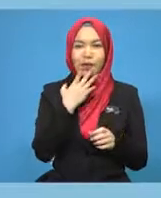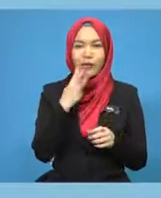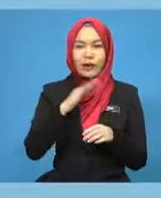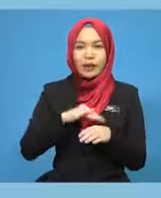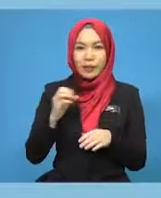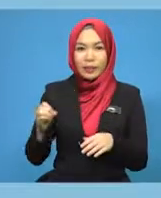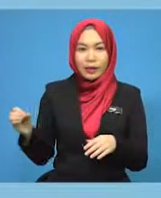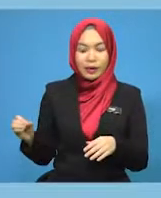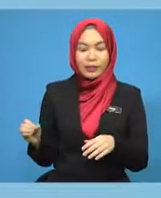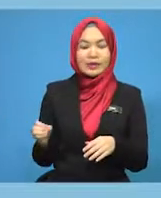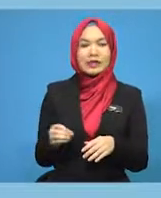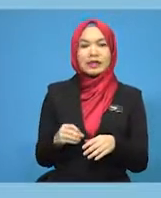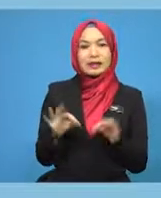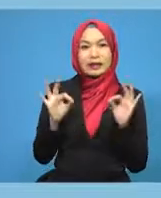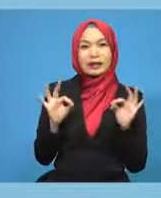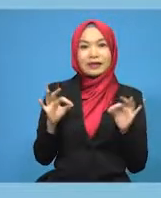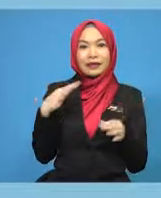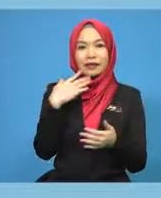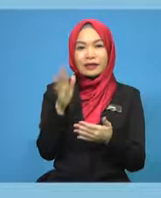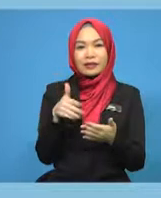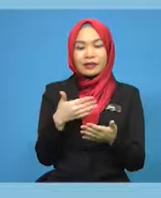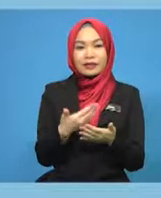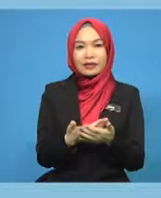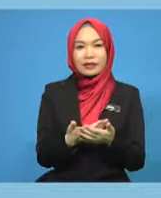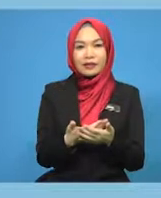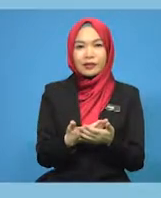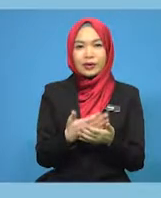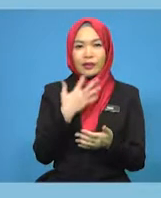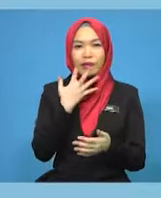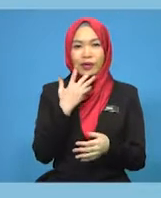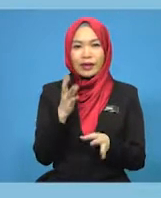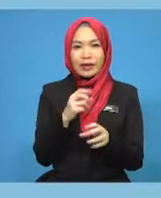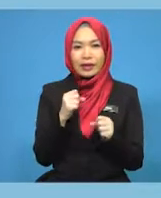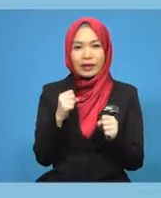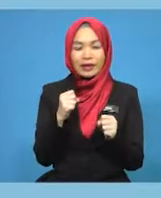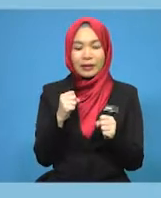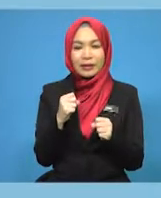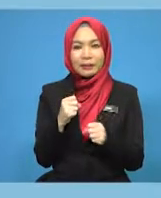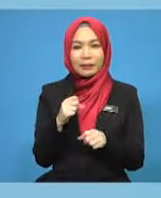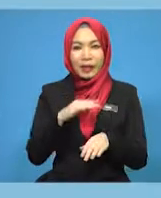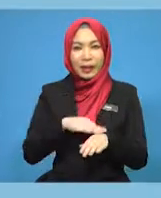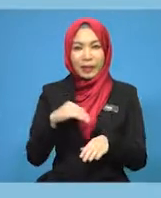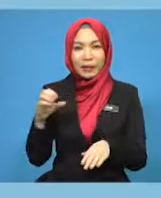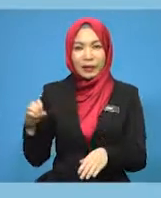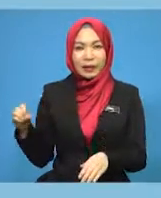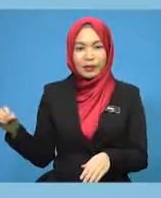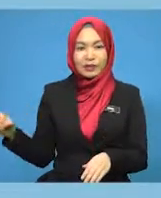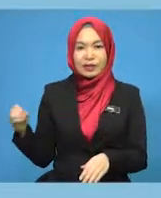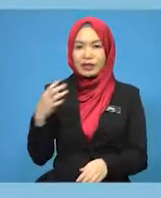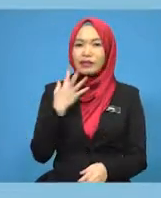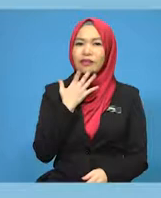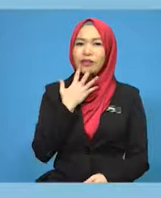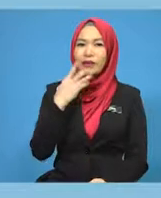objek tersebut menyerap semua warna kecuali warna objek tersebut. Jadi, warna cahaya yang tidak dapat